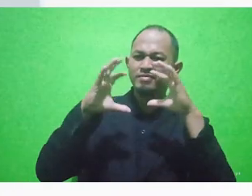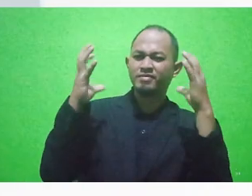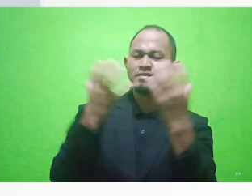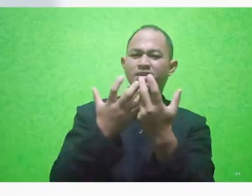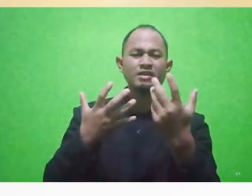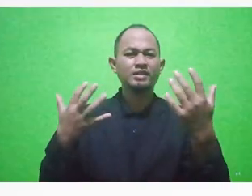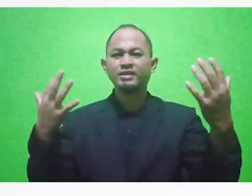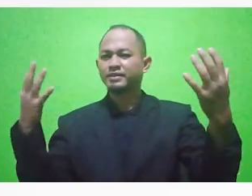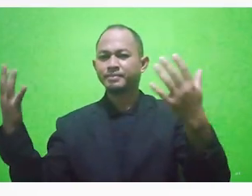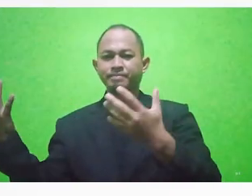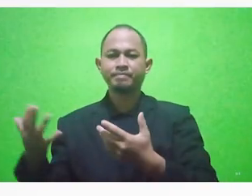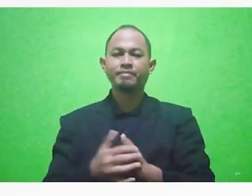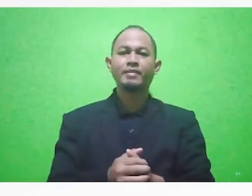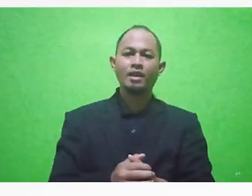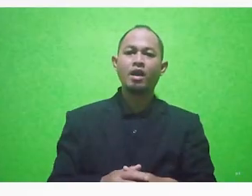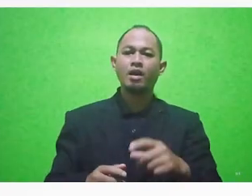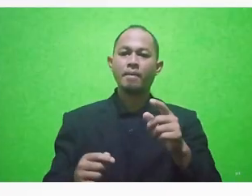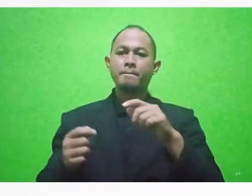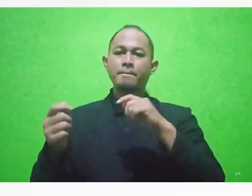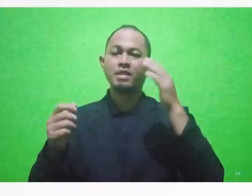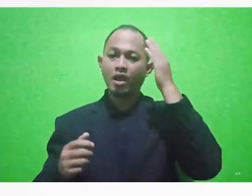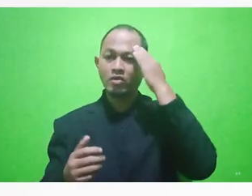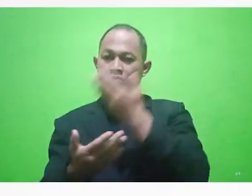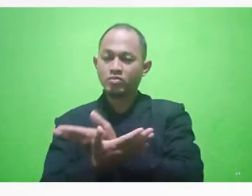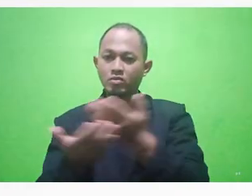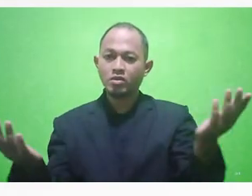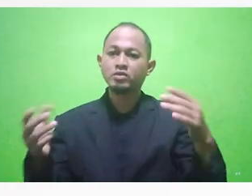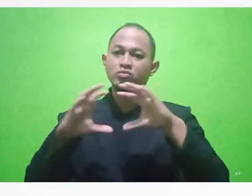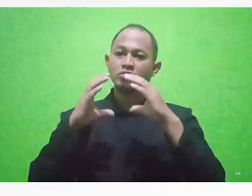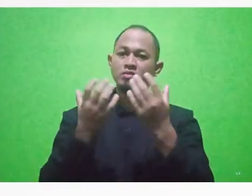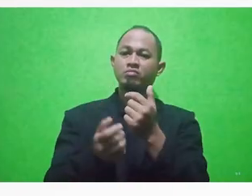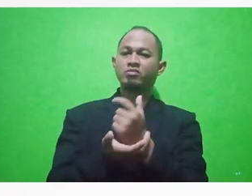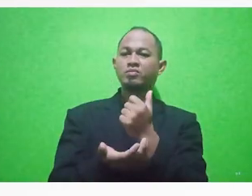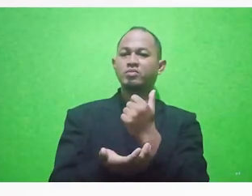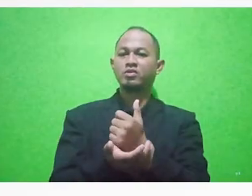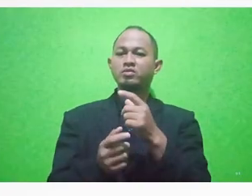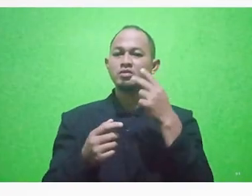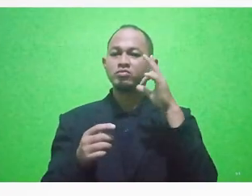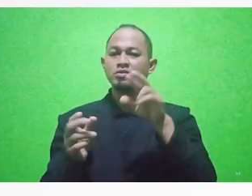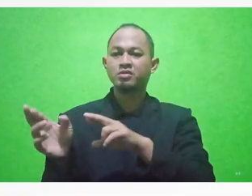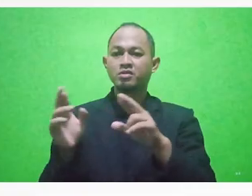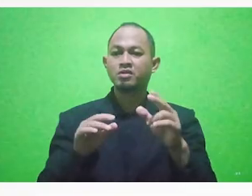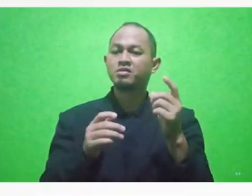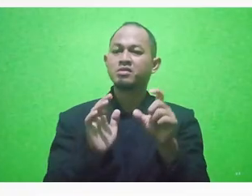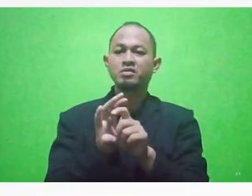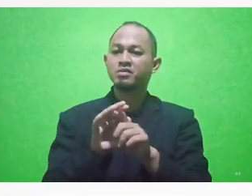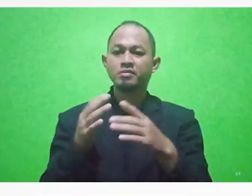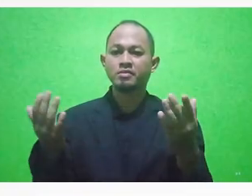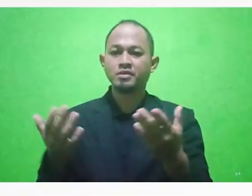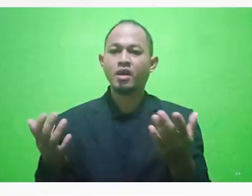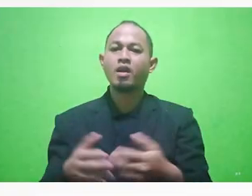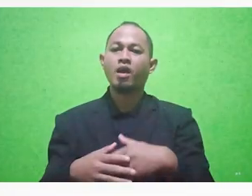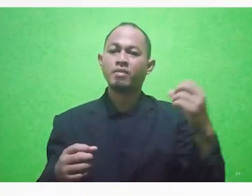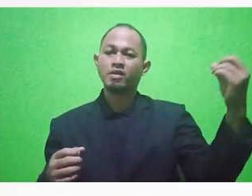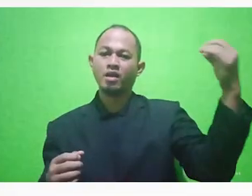global. Tapi tahukah kalian, bumi sebetulnya punya cara untuk membuat dirinya tetap hangat.